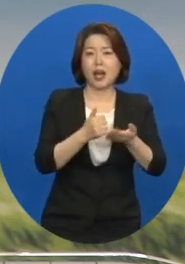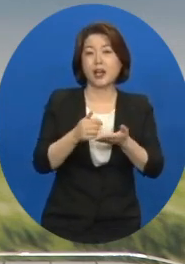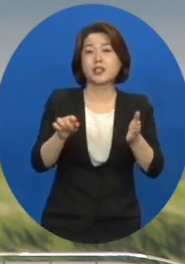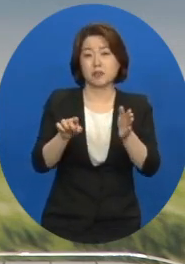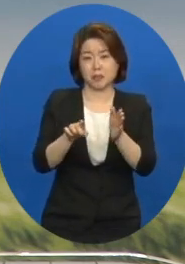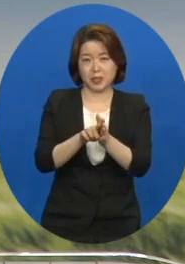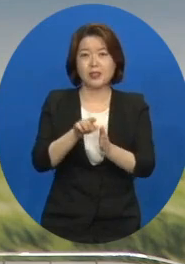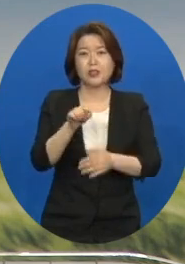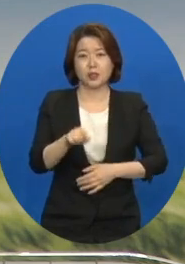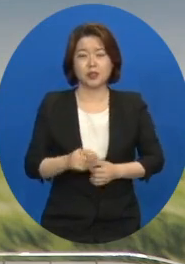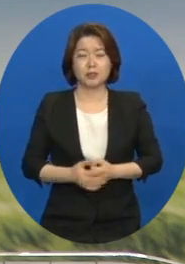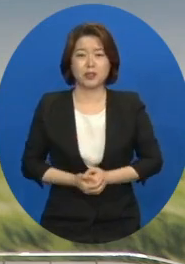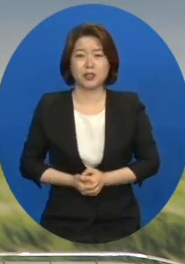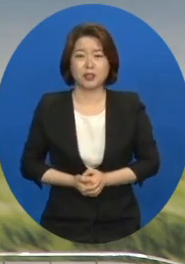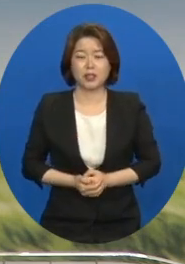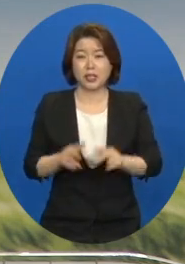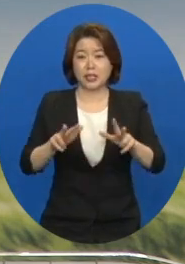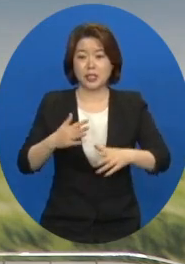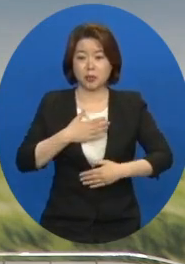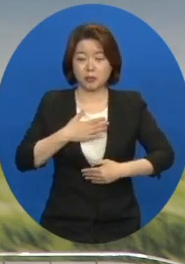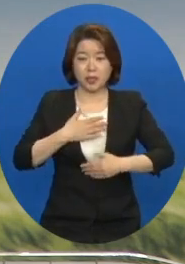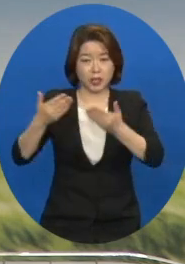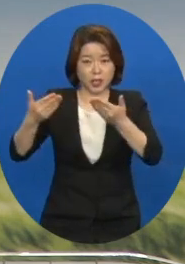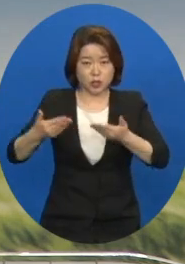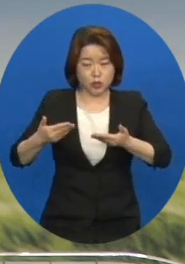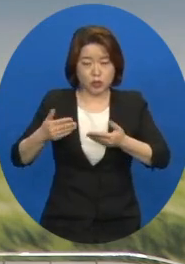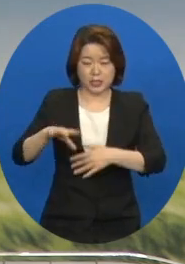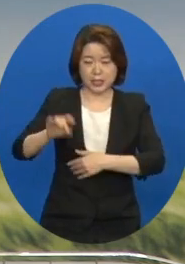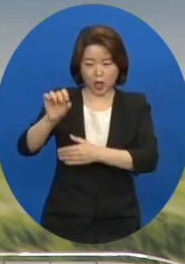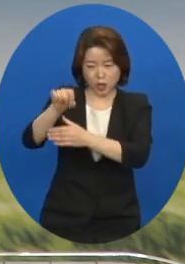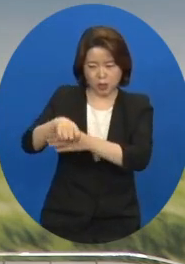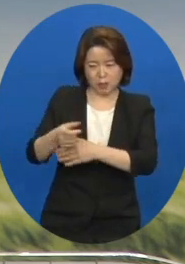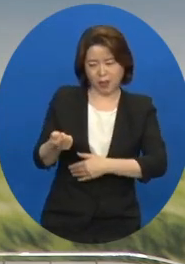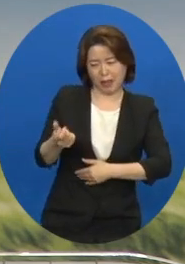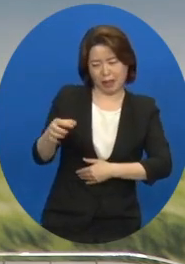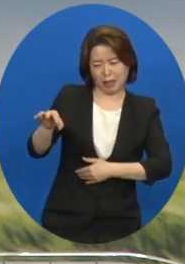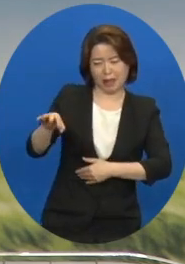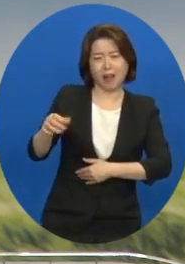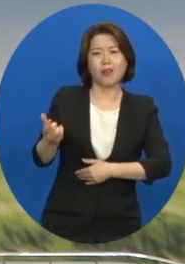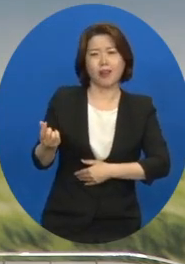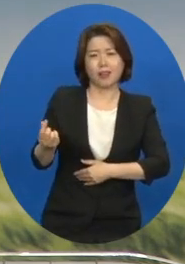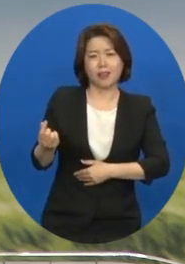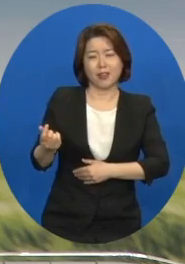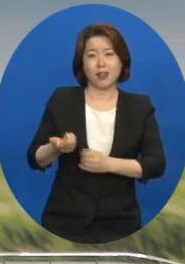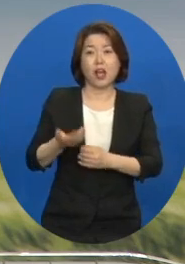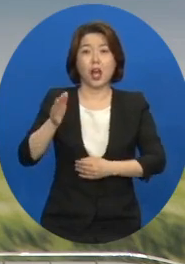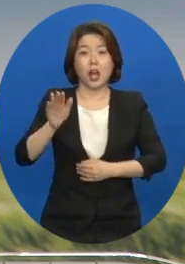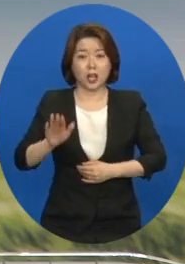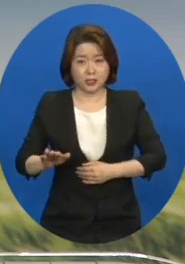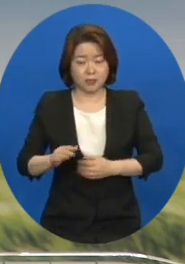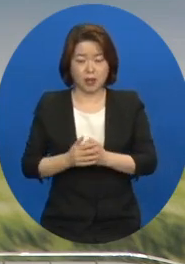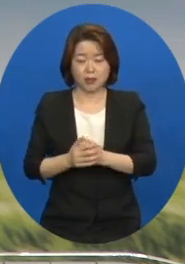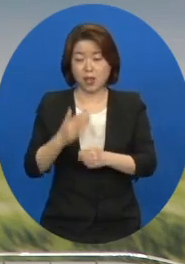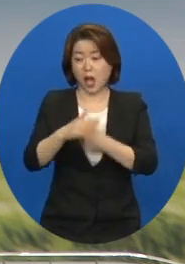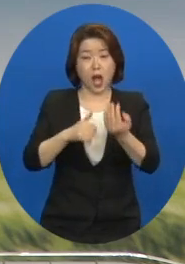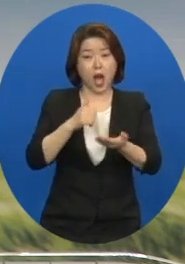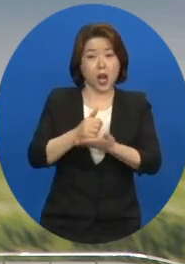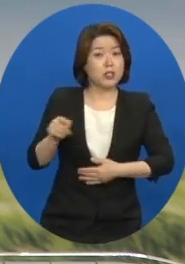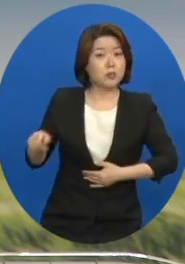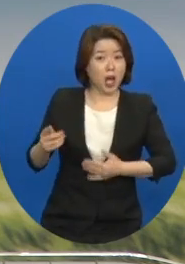거예요. 지금 내게 주어진 첫 열매는 너무 작아요. 그래도 여러분, 하나님이 하신